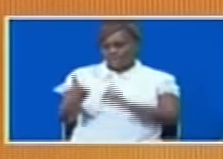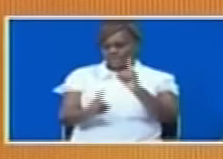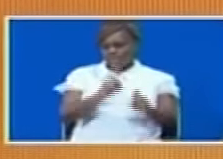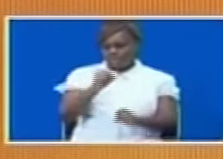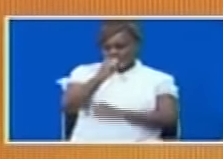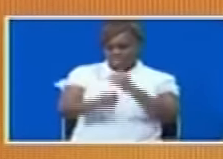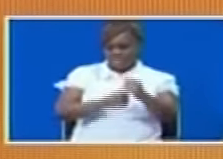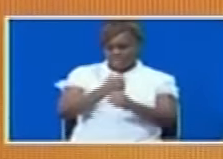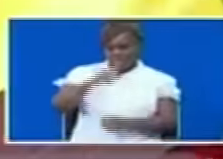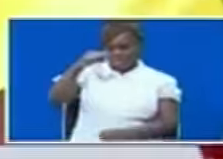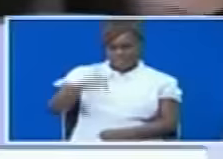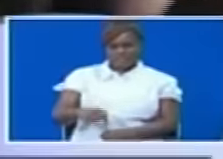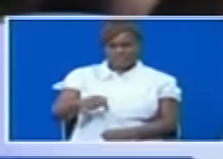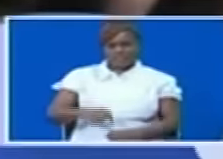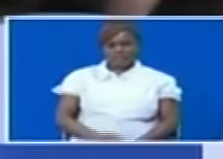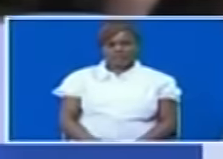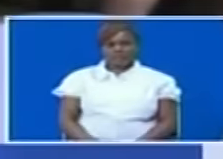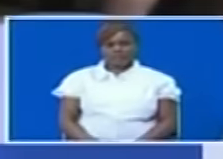huu.